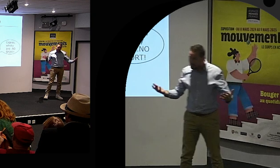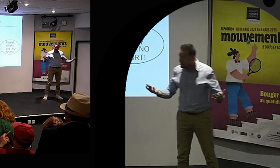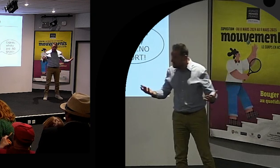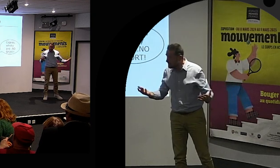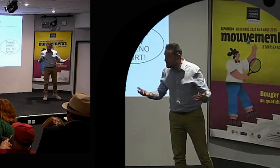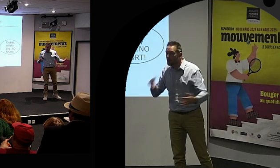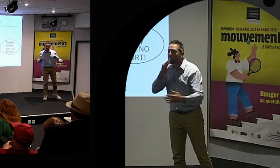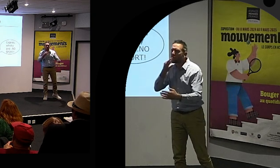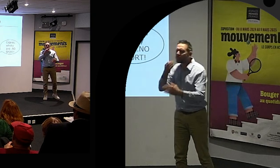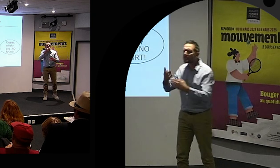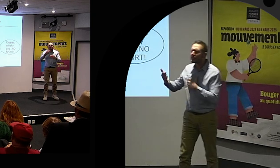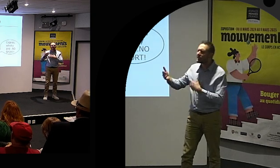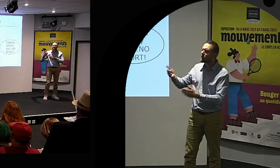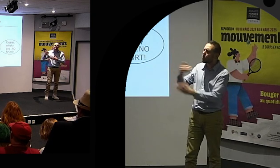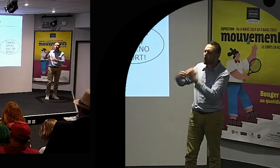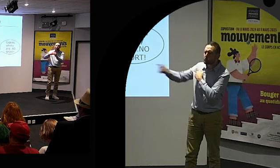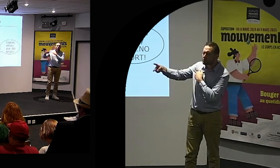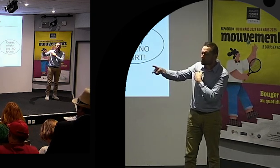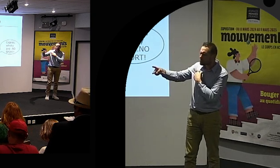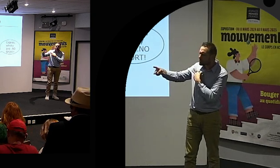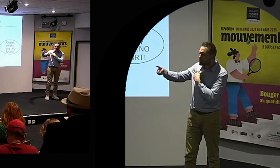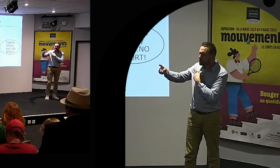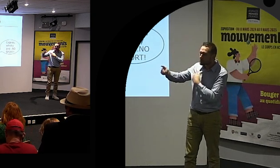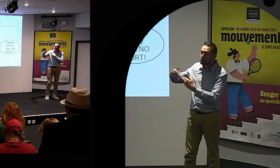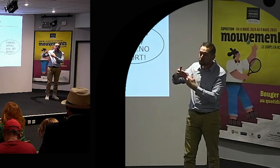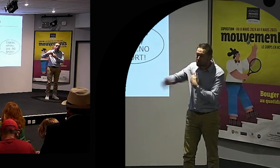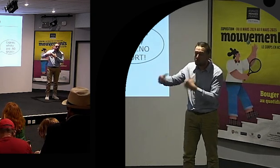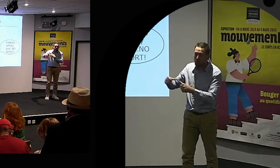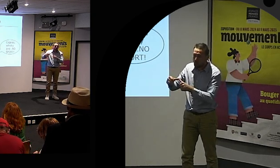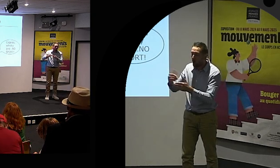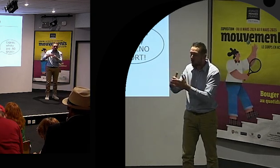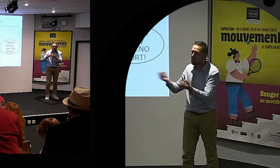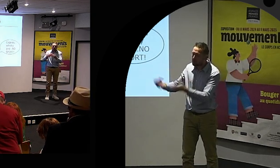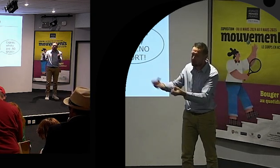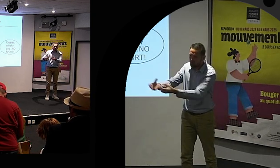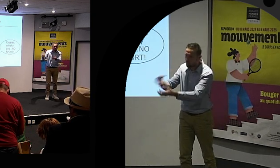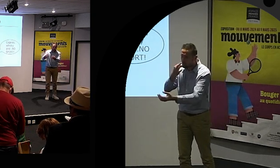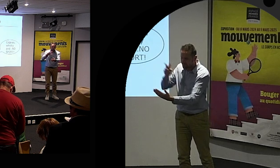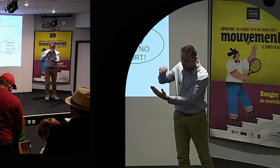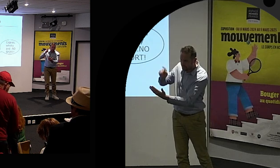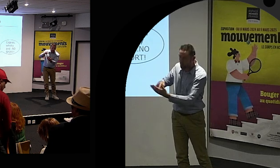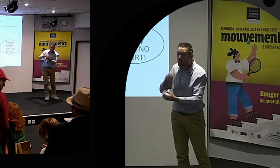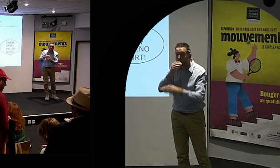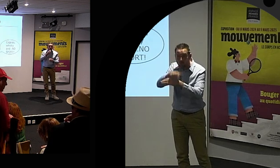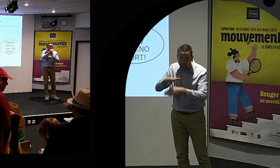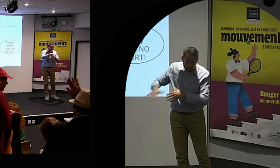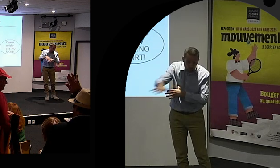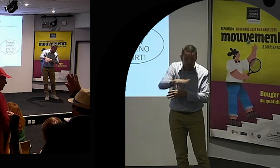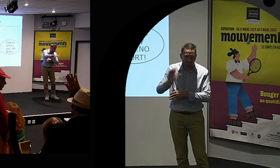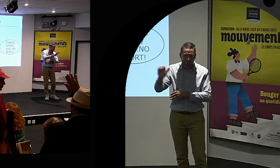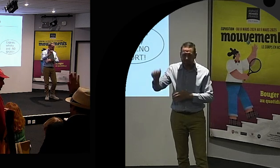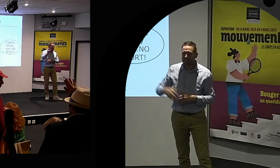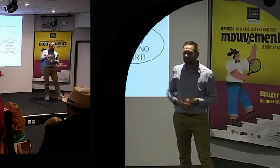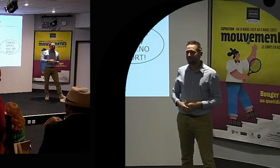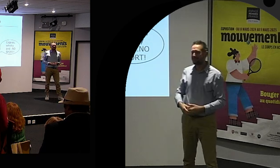pour savoir le programme de la CISM pour la continuité de cet événement sur toute la fin d'année. Et bonne soirée à tous.